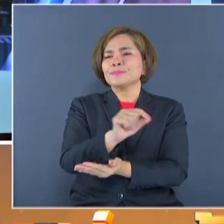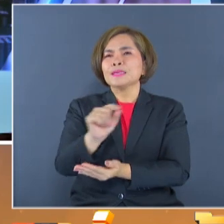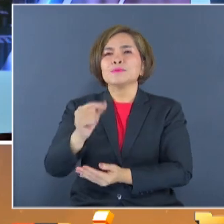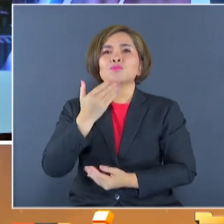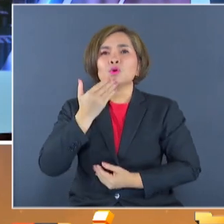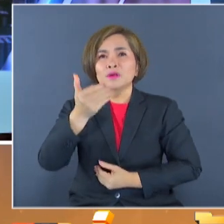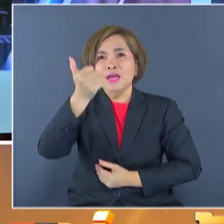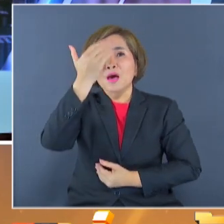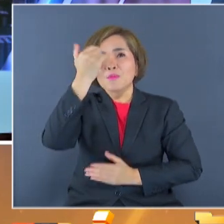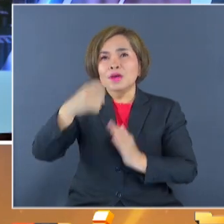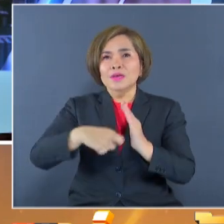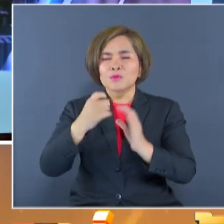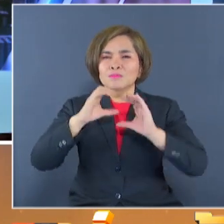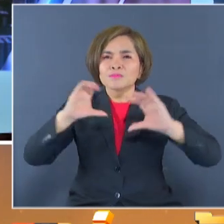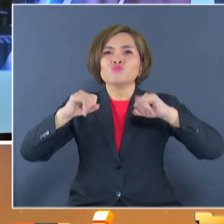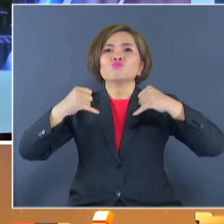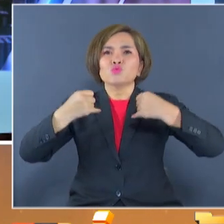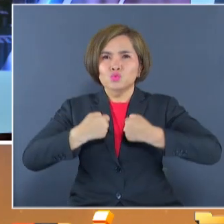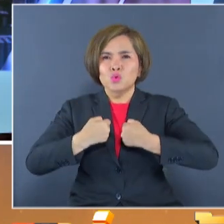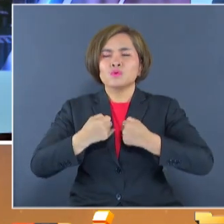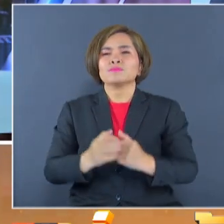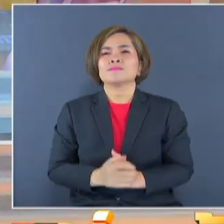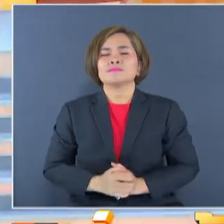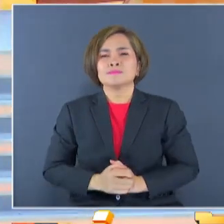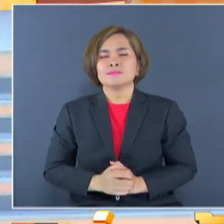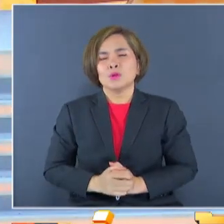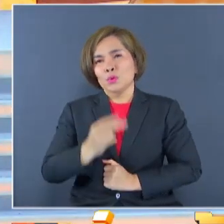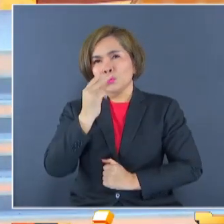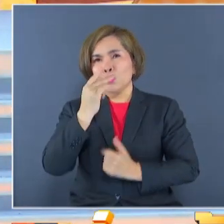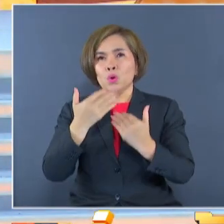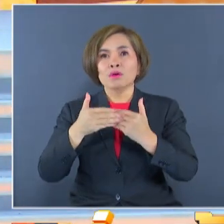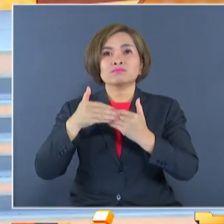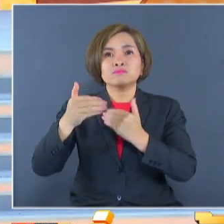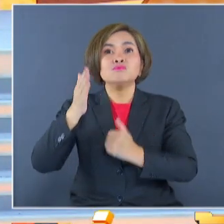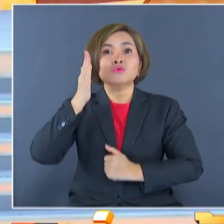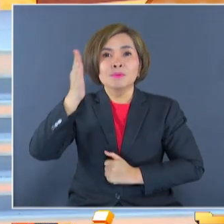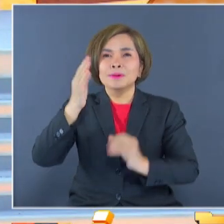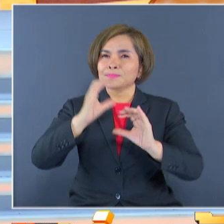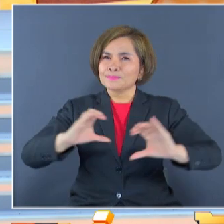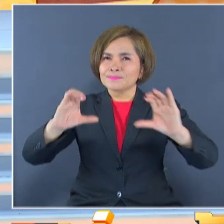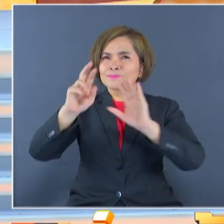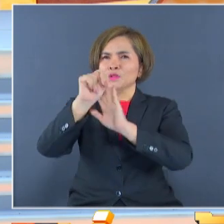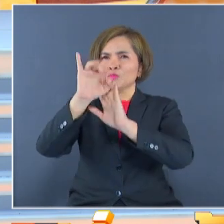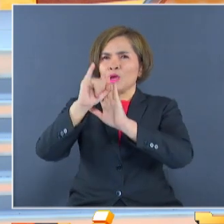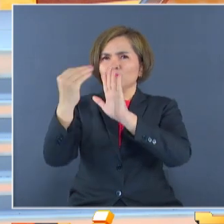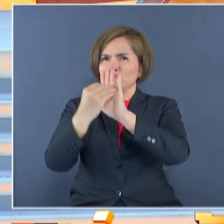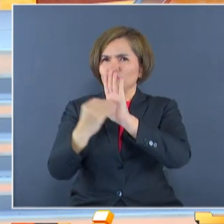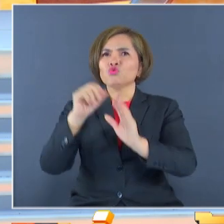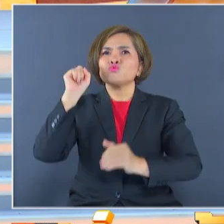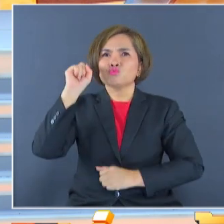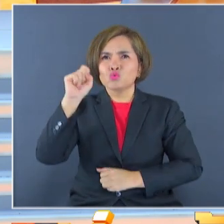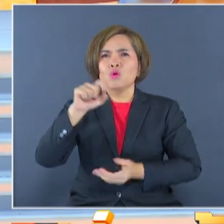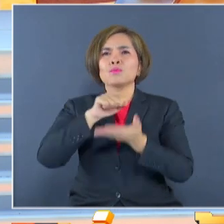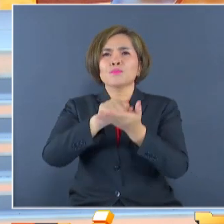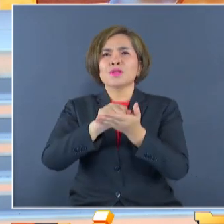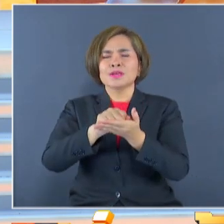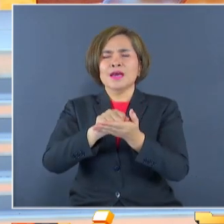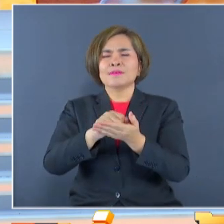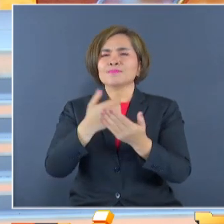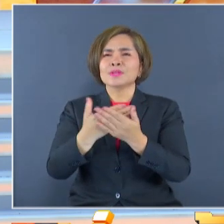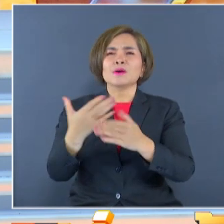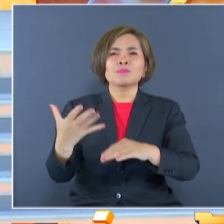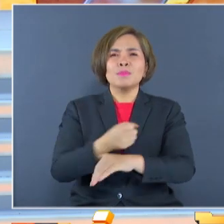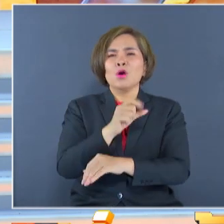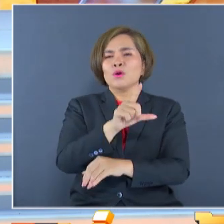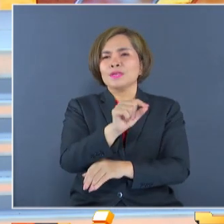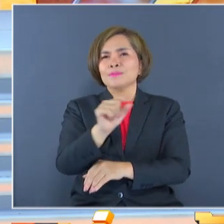ราเป็ของ photograph turar buscaเด๋ยรอดูนะ เพรรธบาลเขียนเลยไปนัุบายเรงดวนเรื่จะทำค่าเดือสารราคาเดียวนะฮะ ก็